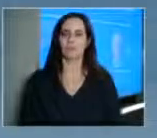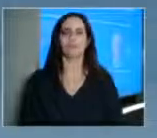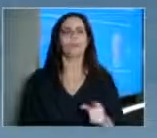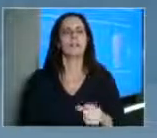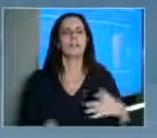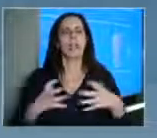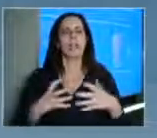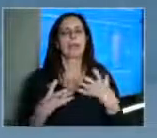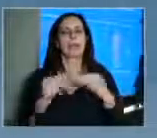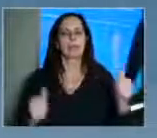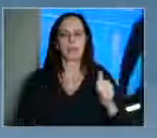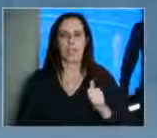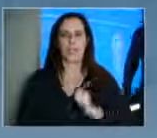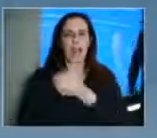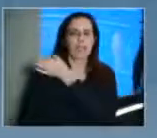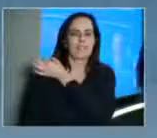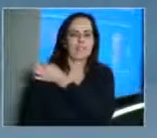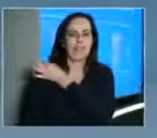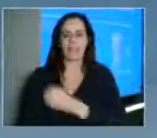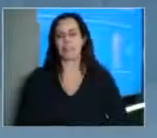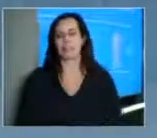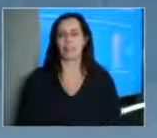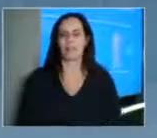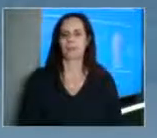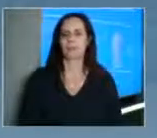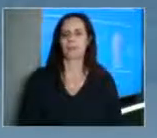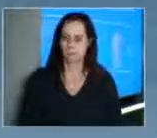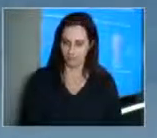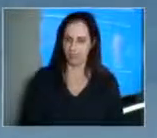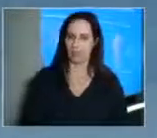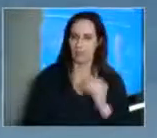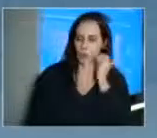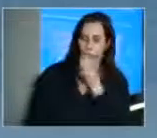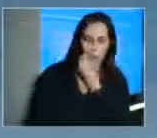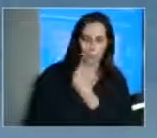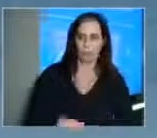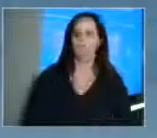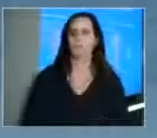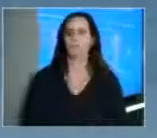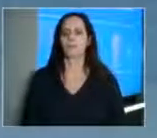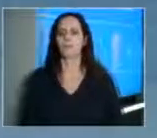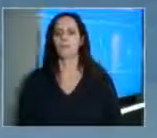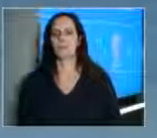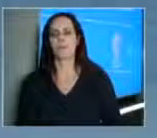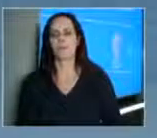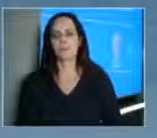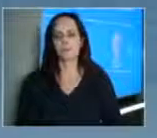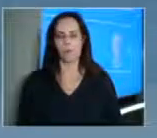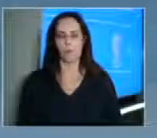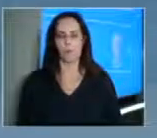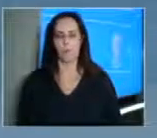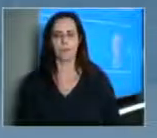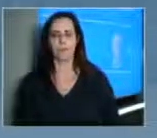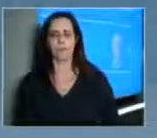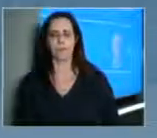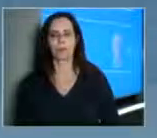של צה"ל. צהריים טובים. צהריים טובים בלכם. אז אנחנו היינו קודם